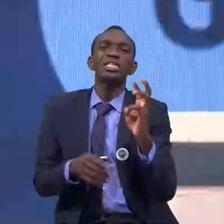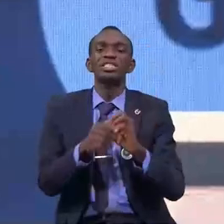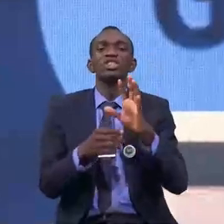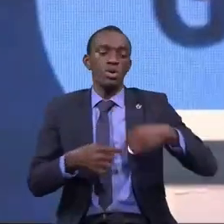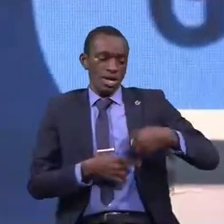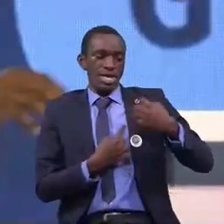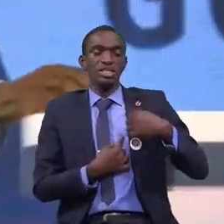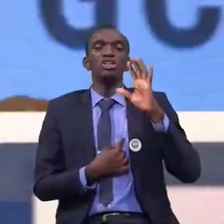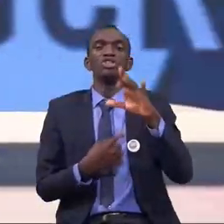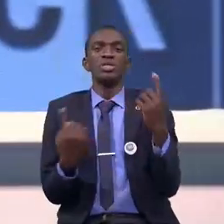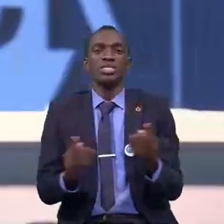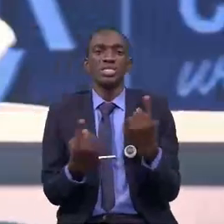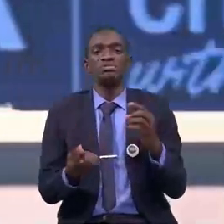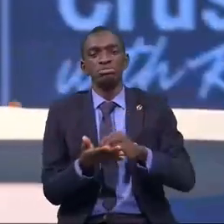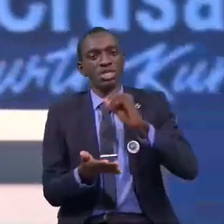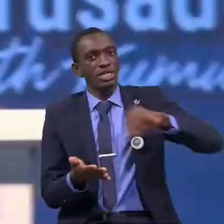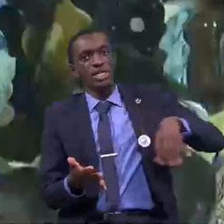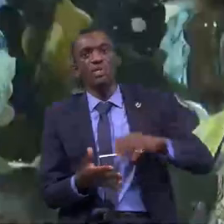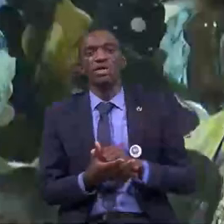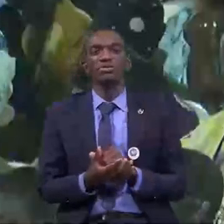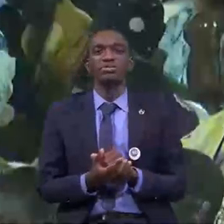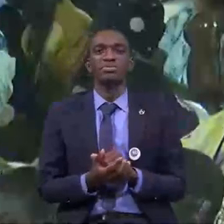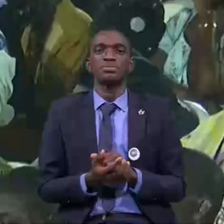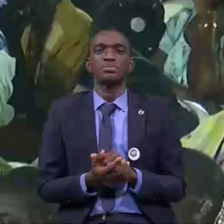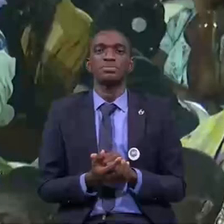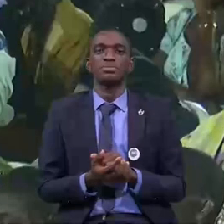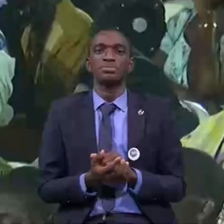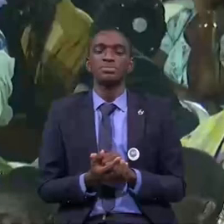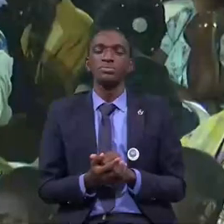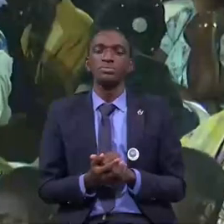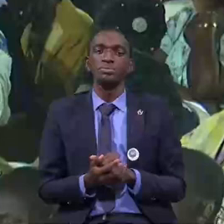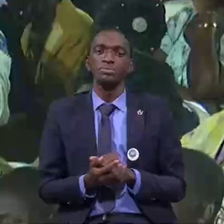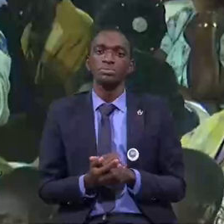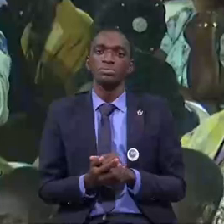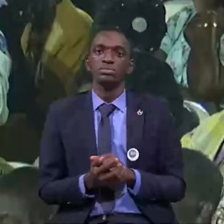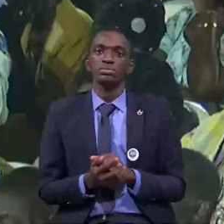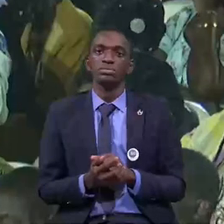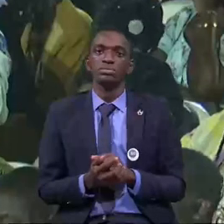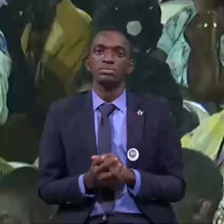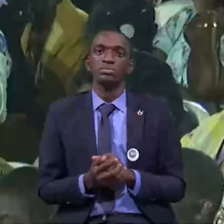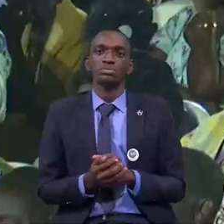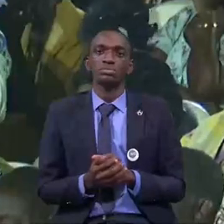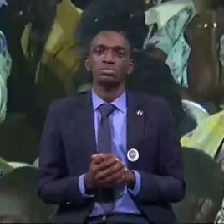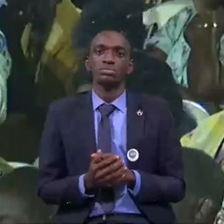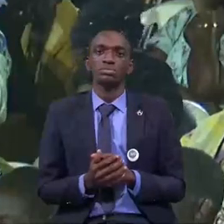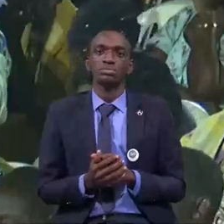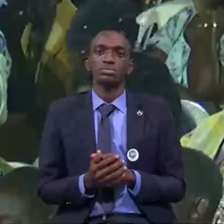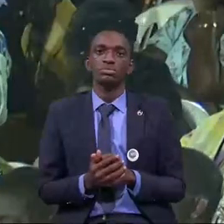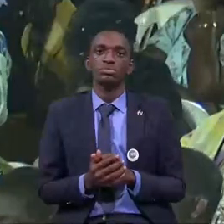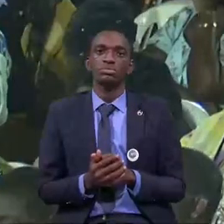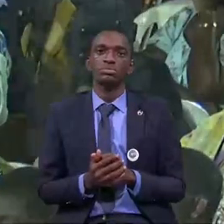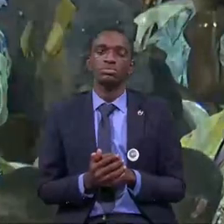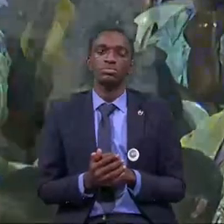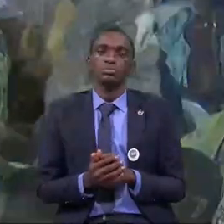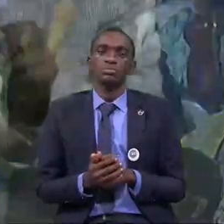Le témoin de l'Esprit dans ton cœur est plus que 1000 conseillers qui essaient de te parler parce que l'Esprit de Dieu rendra témoin dans ton cœur que